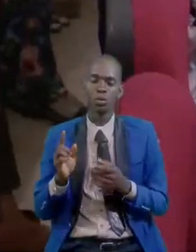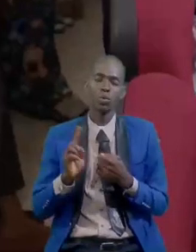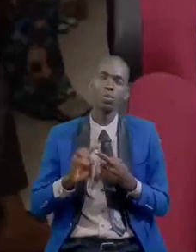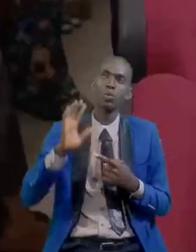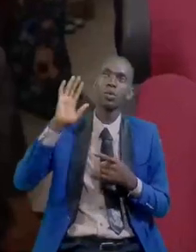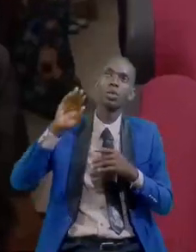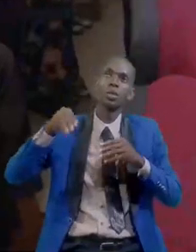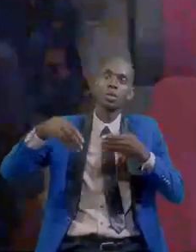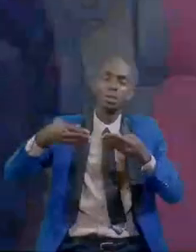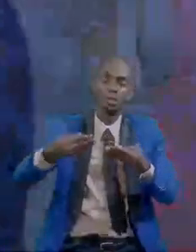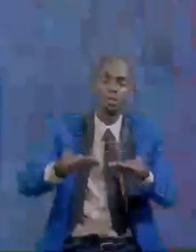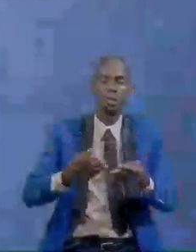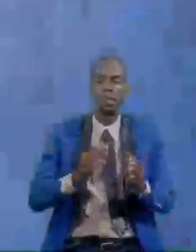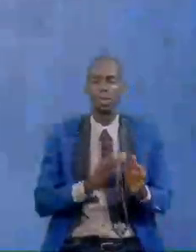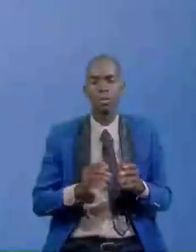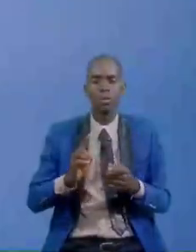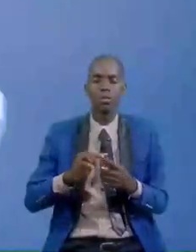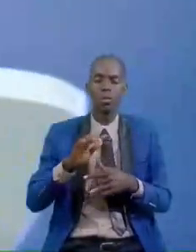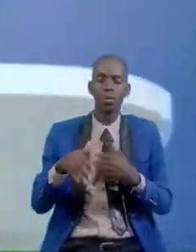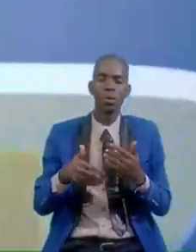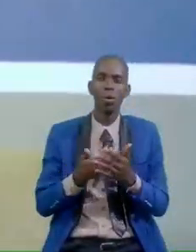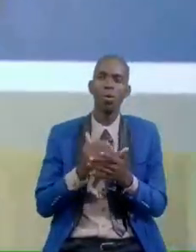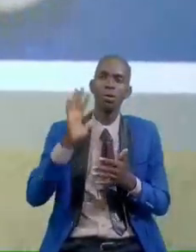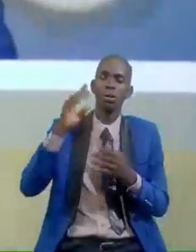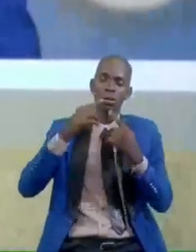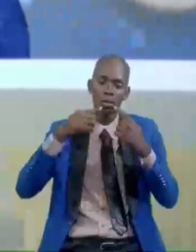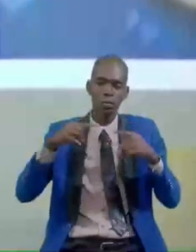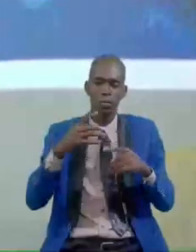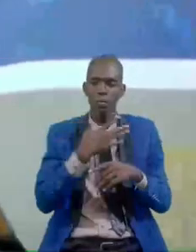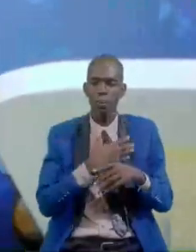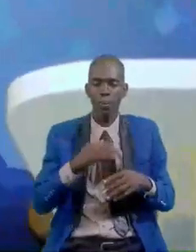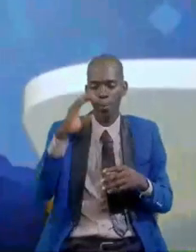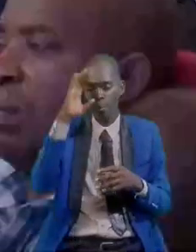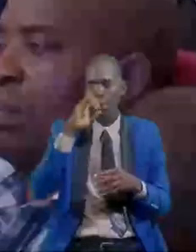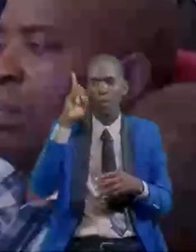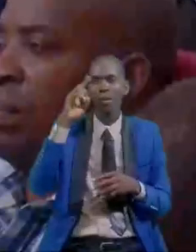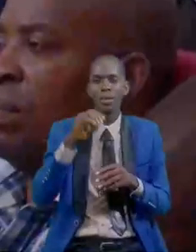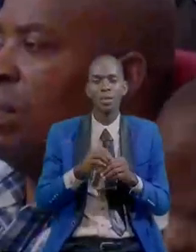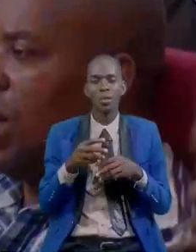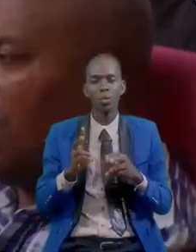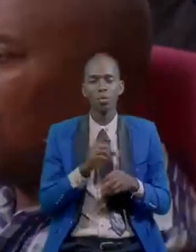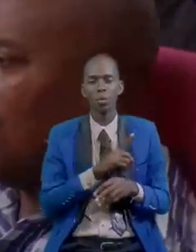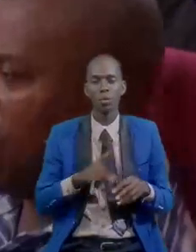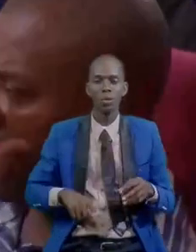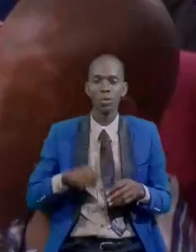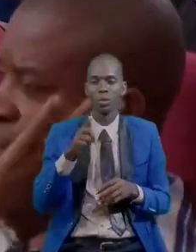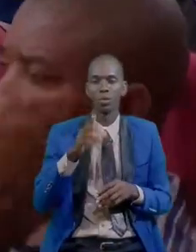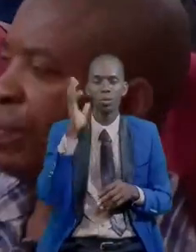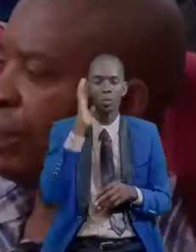selon toutes ses déclarations, et vous le cherchez dans la voie du Seigneur, vous trouverez le